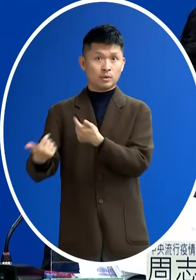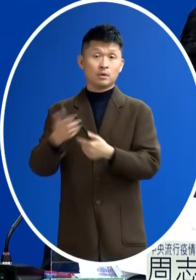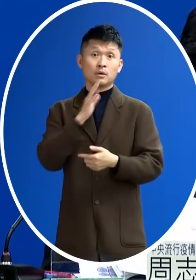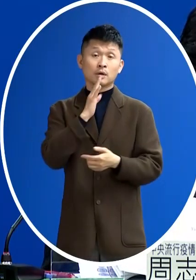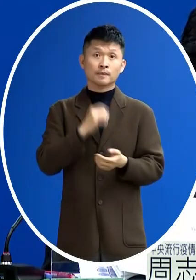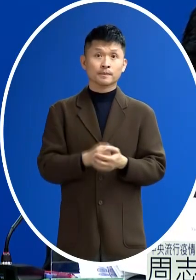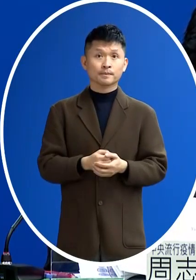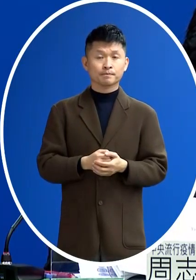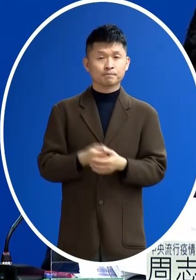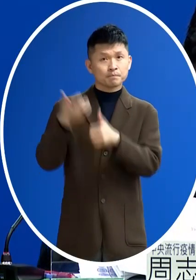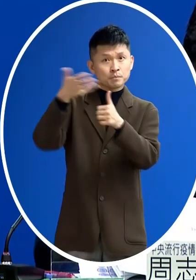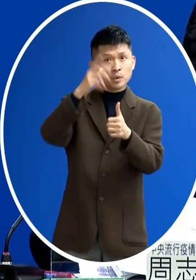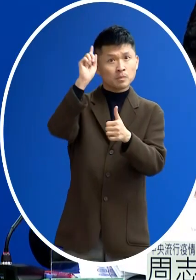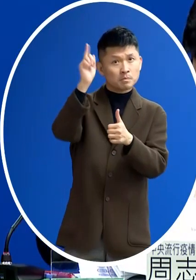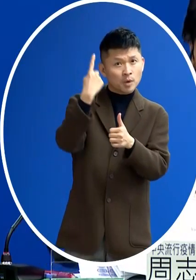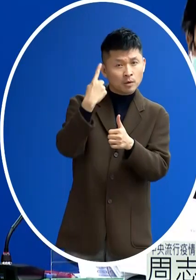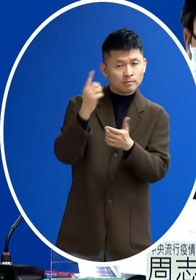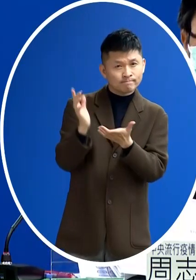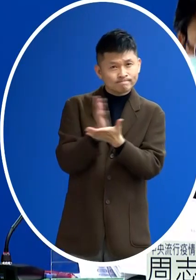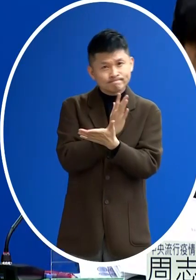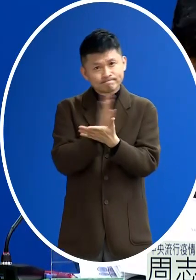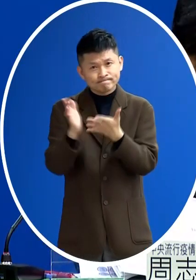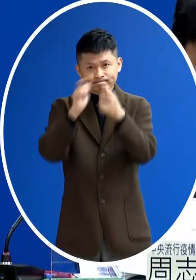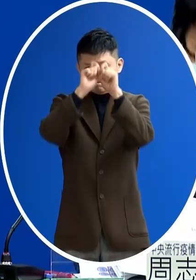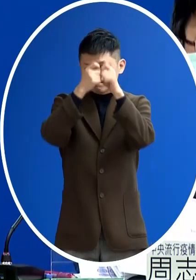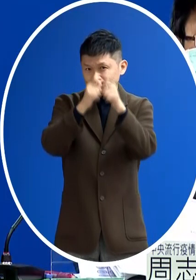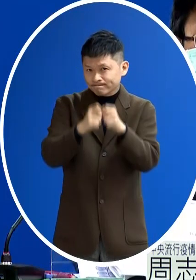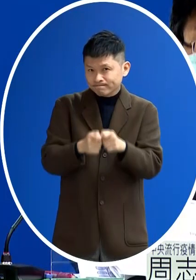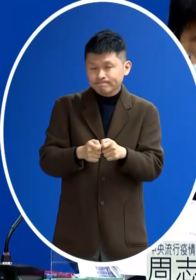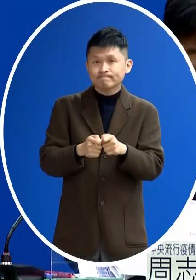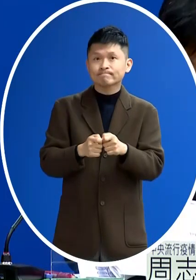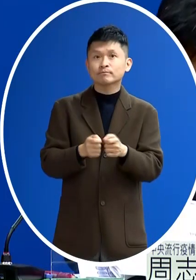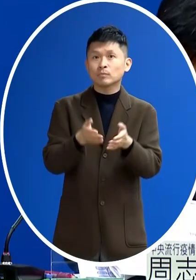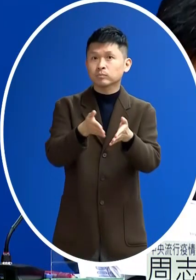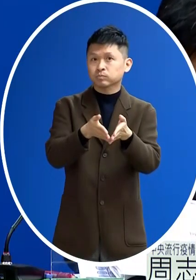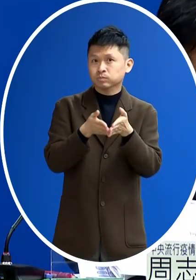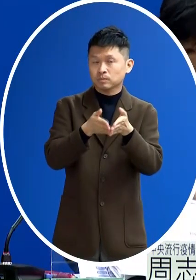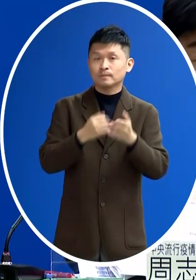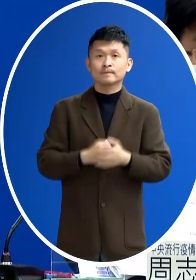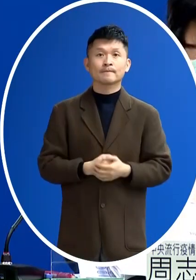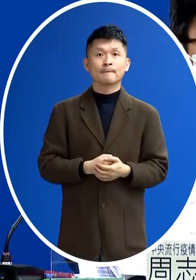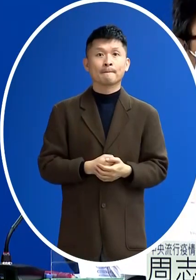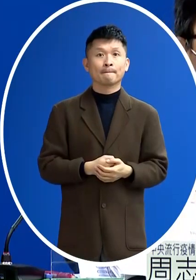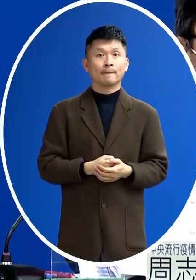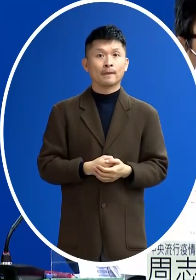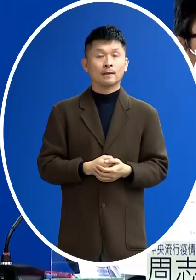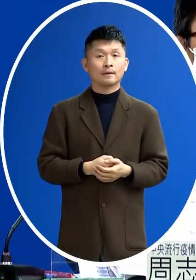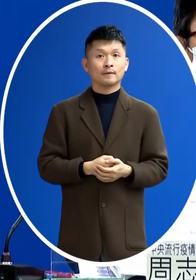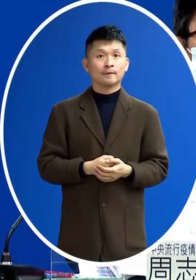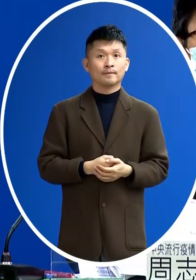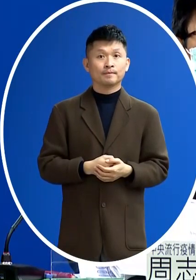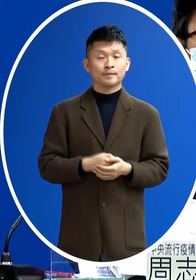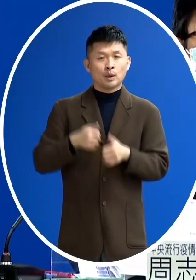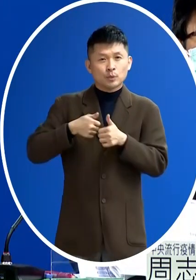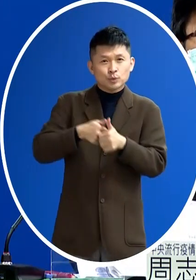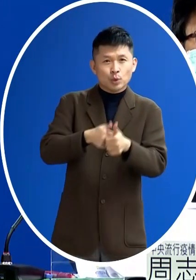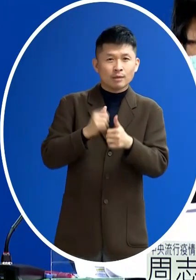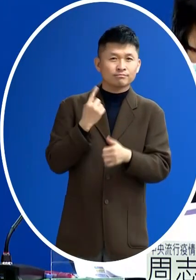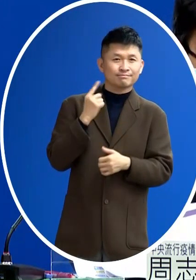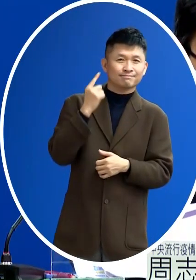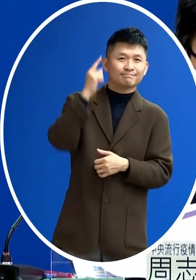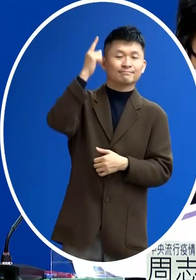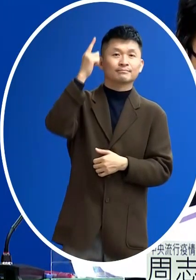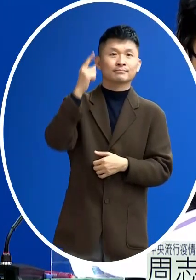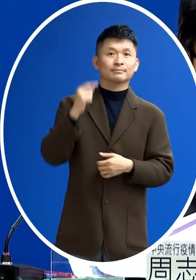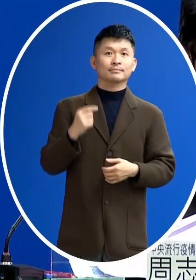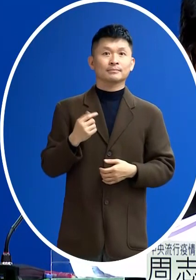染来源的部分，这个其实还有一些还要再继续厘清的部分。那其实他们回溯这个